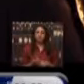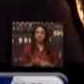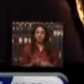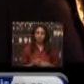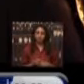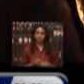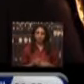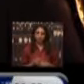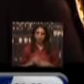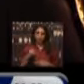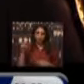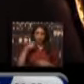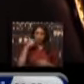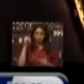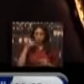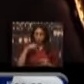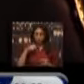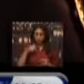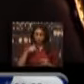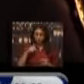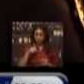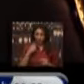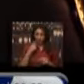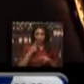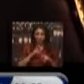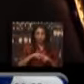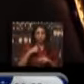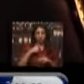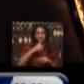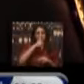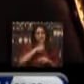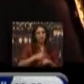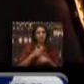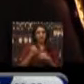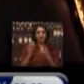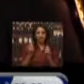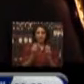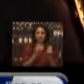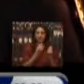لازلت او يعني لفتره طويله